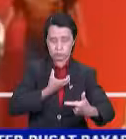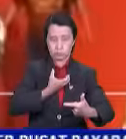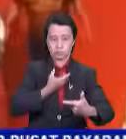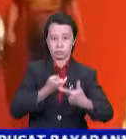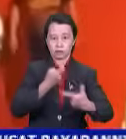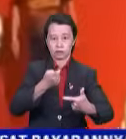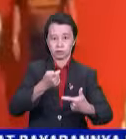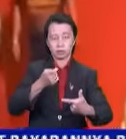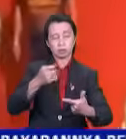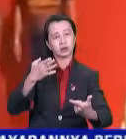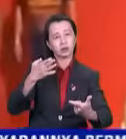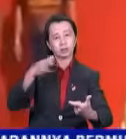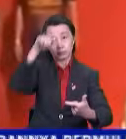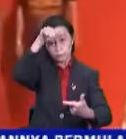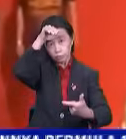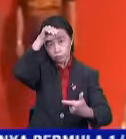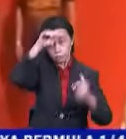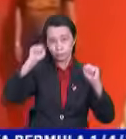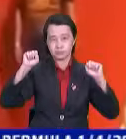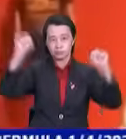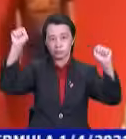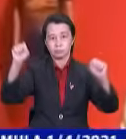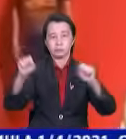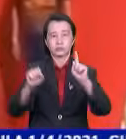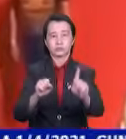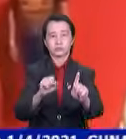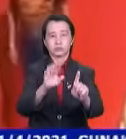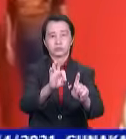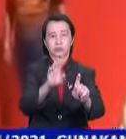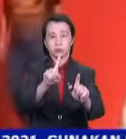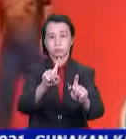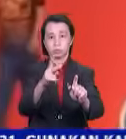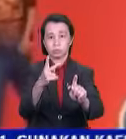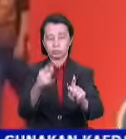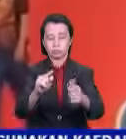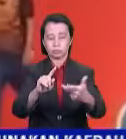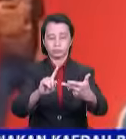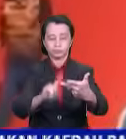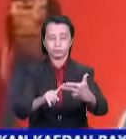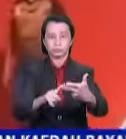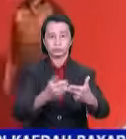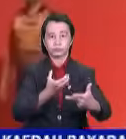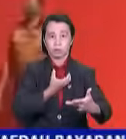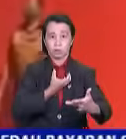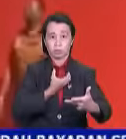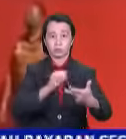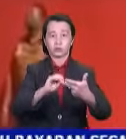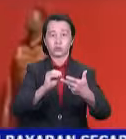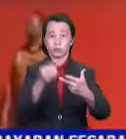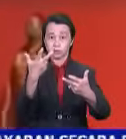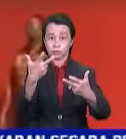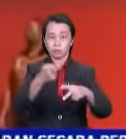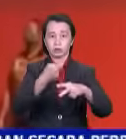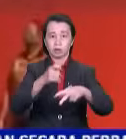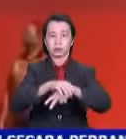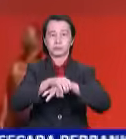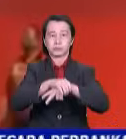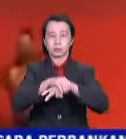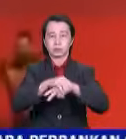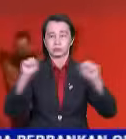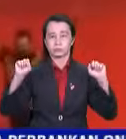Widya dari Mesir Ia melakukan angkatan seberat 151 kg manakala gramster menjadi milik atlet dari Brigjen